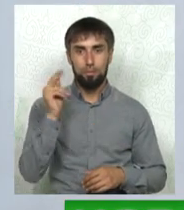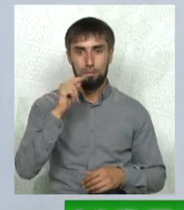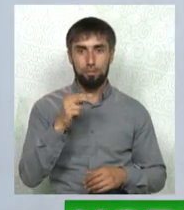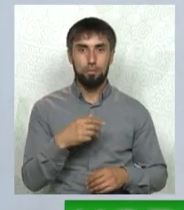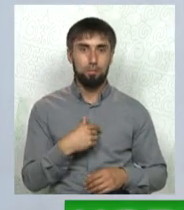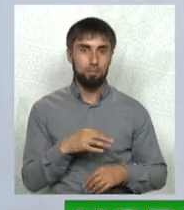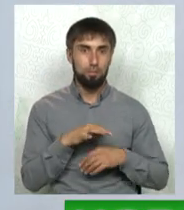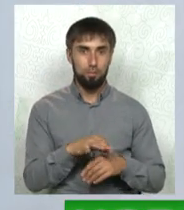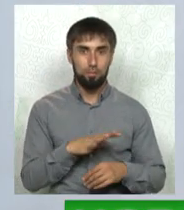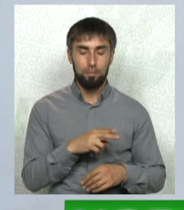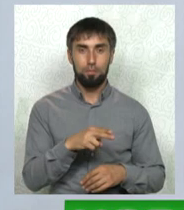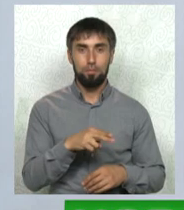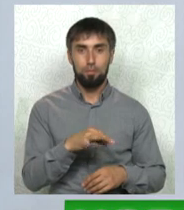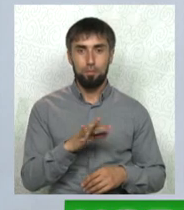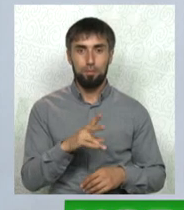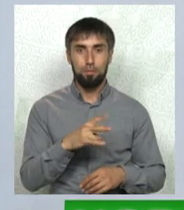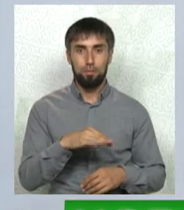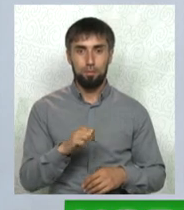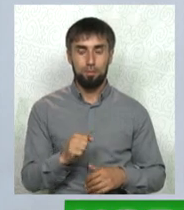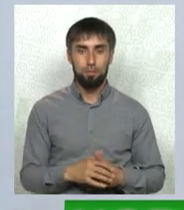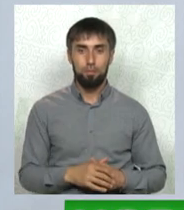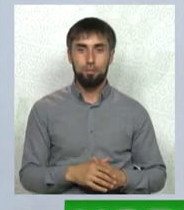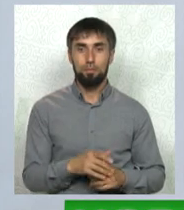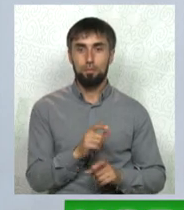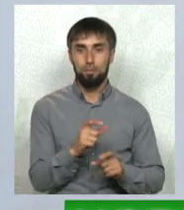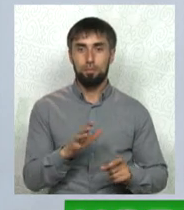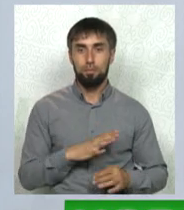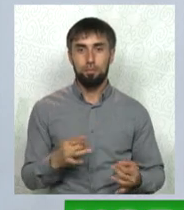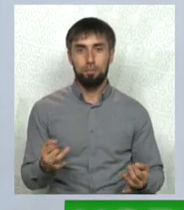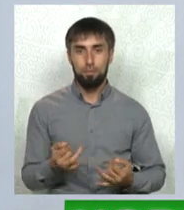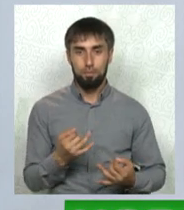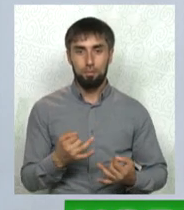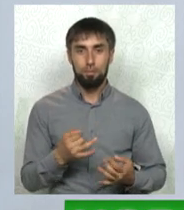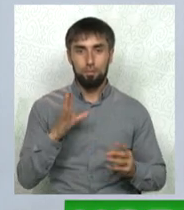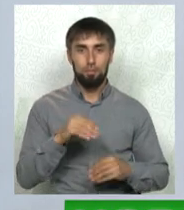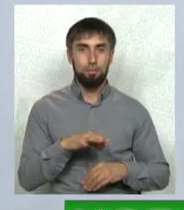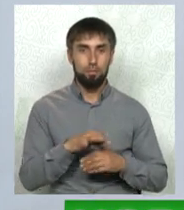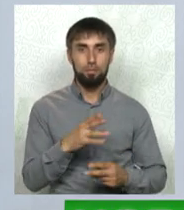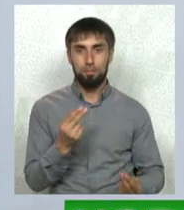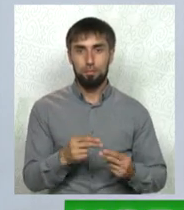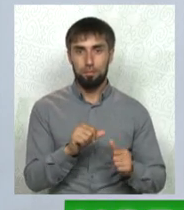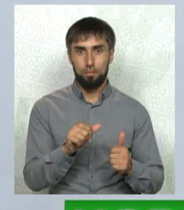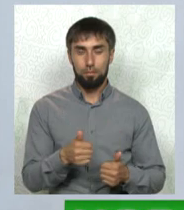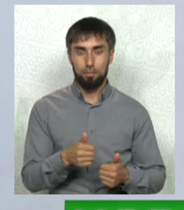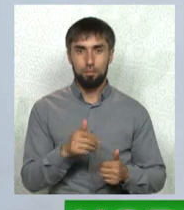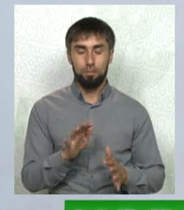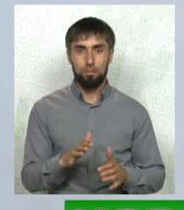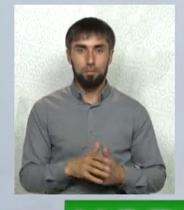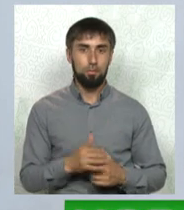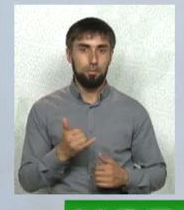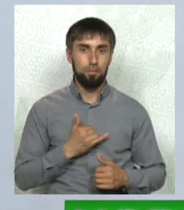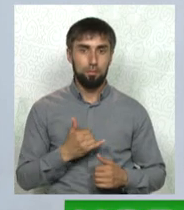само прошло в позитивной ноте, то есть люди были интересные, все проходило в игровой форме. То есть у